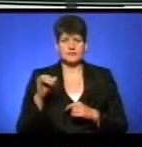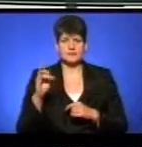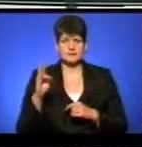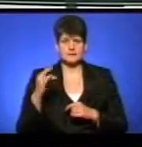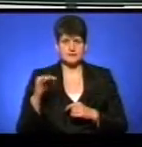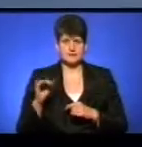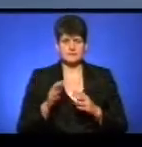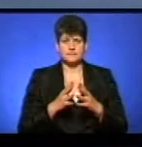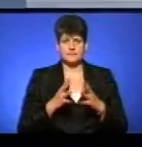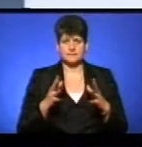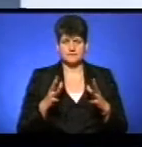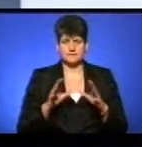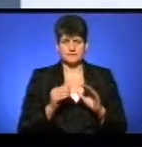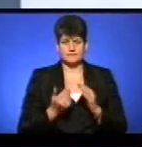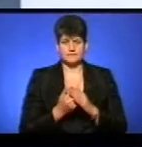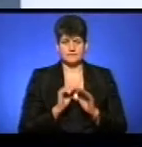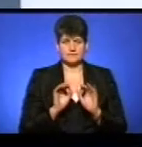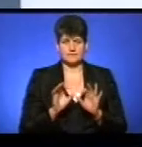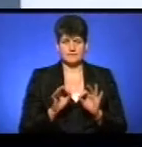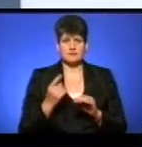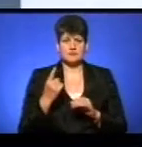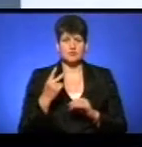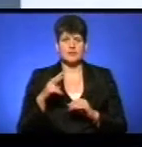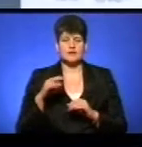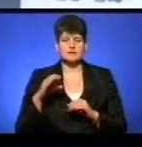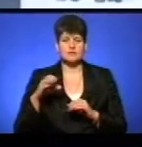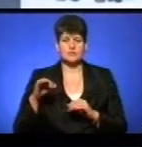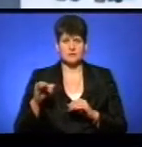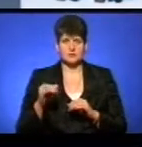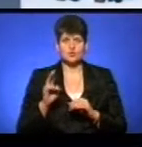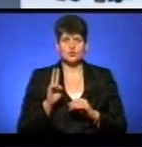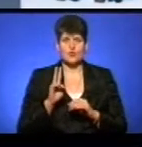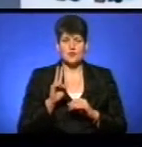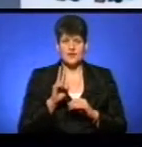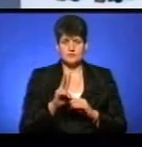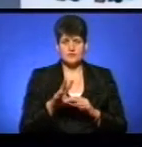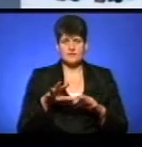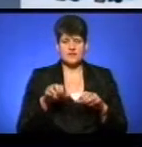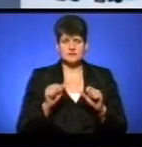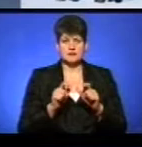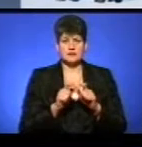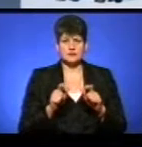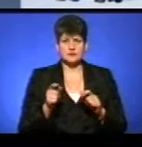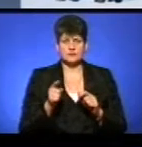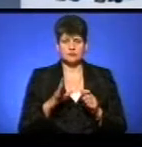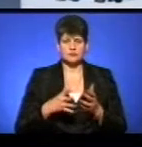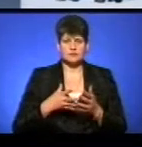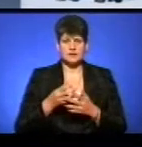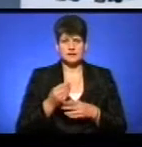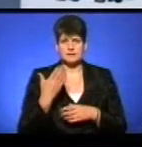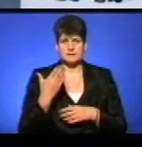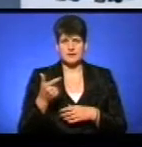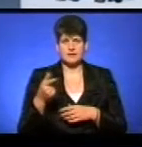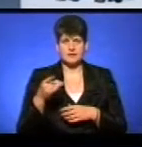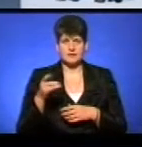сюжеті. З 1 листопада у тролейбусах власники картки Тернополянина платитимуть 5 гривень